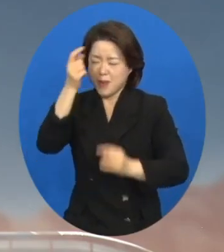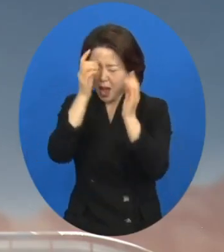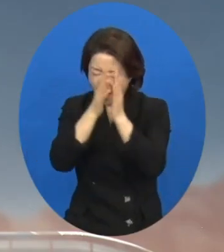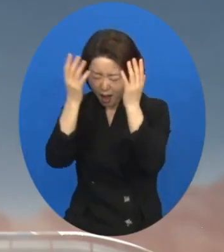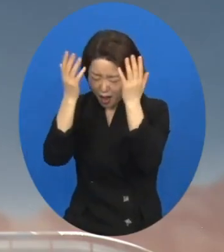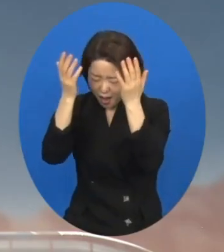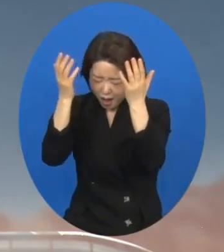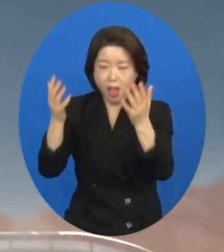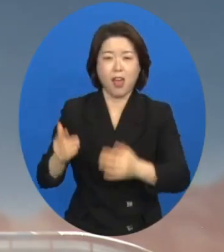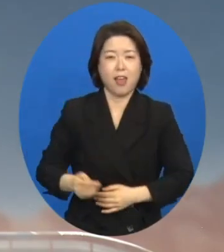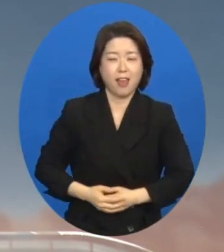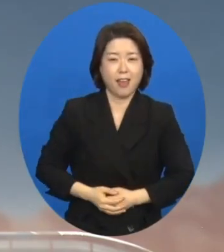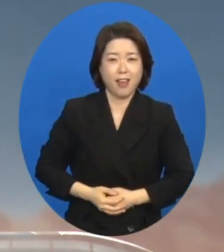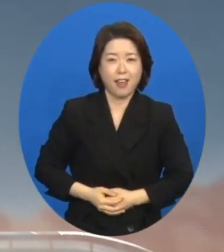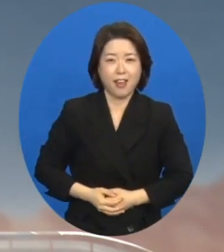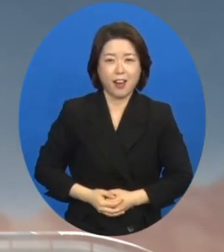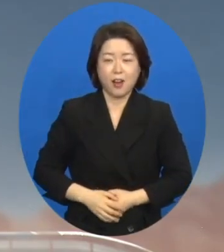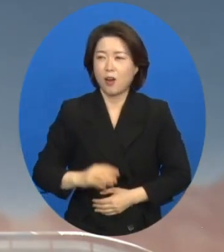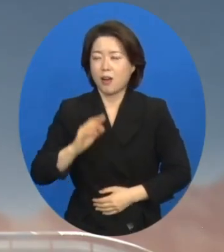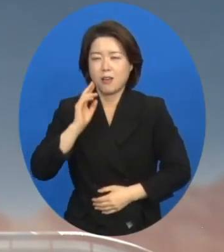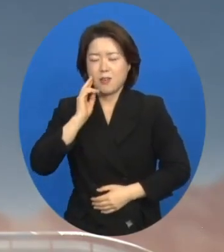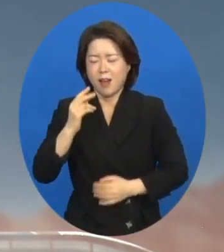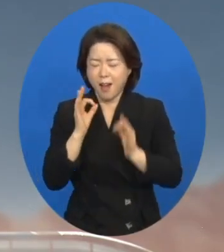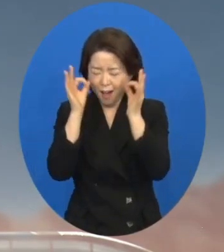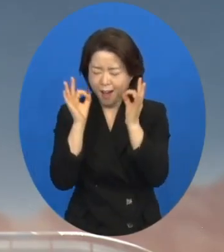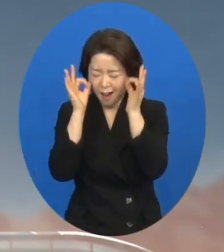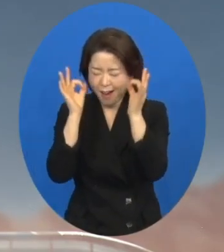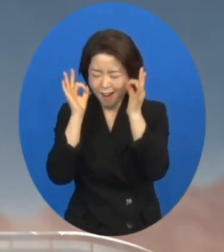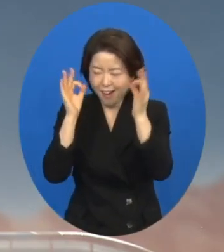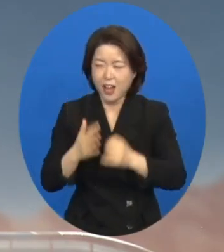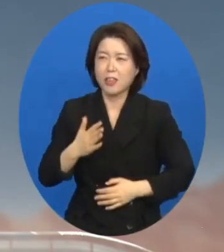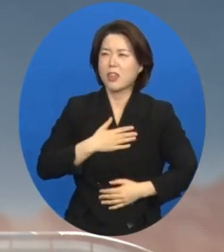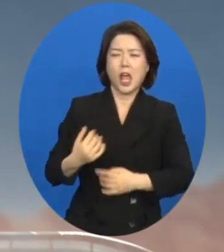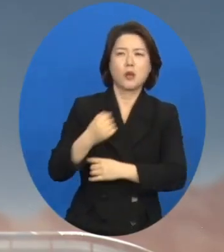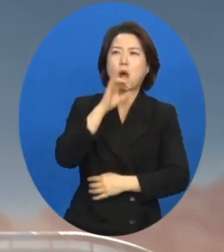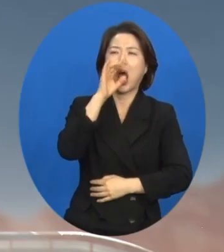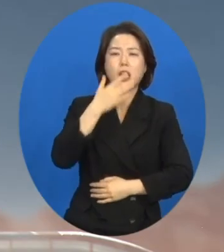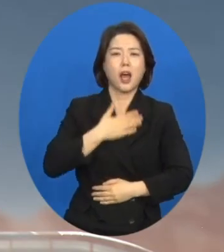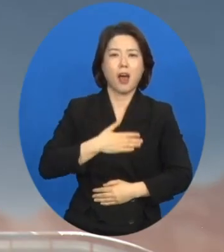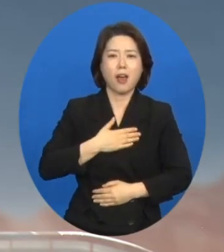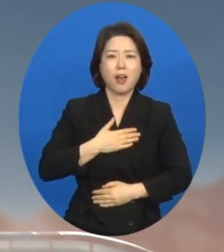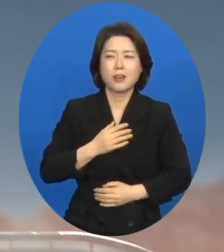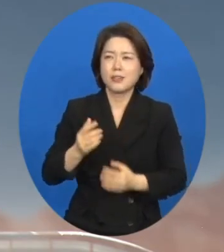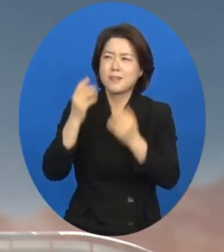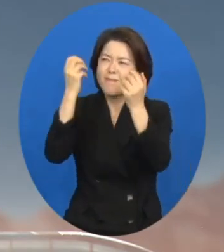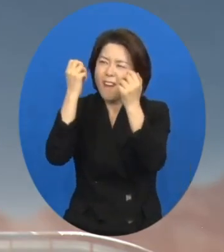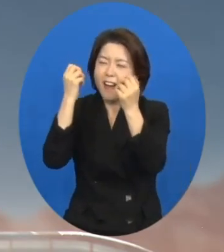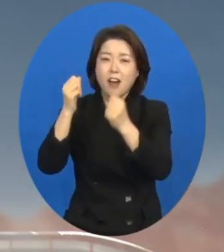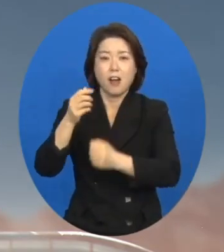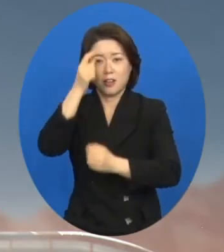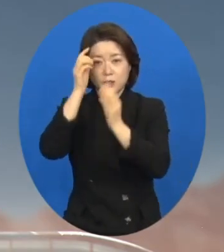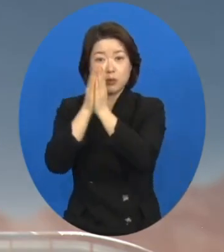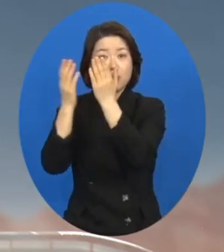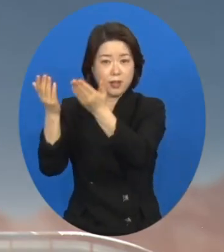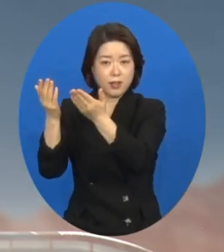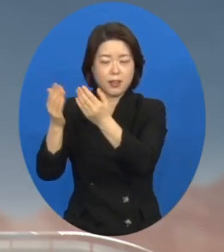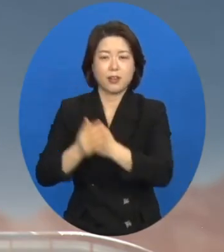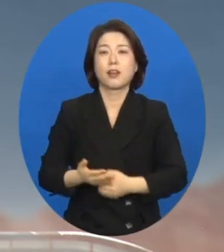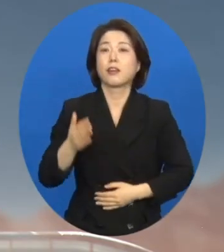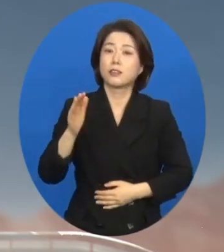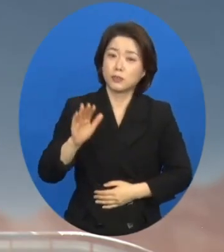해요. 너무 막 간절하게 내 힘으로 안 되는 거 알거든요. 그런데